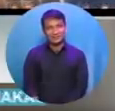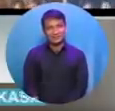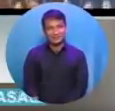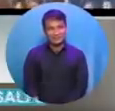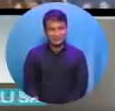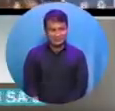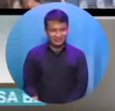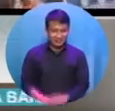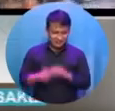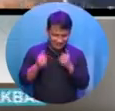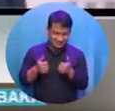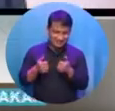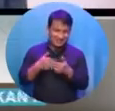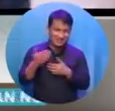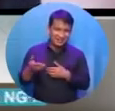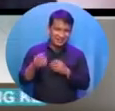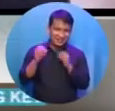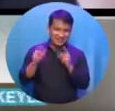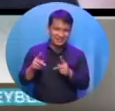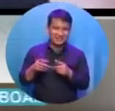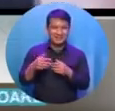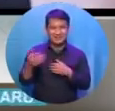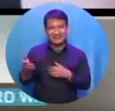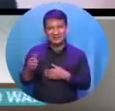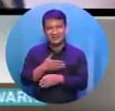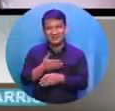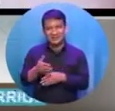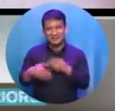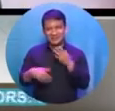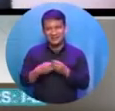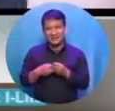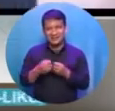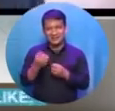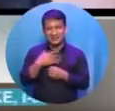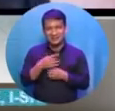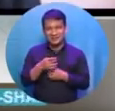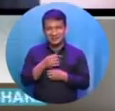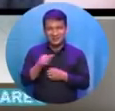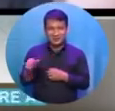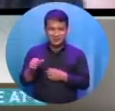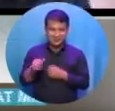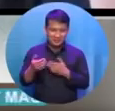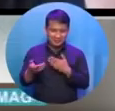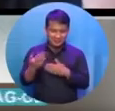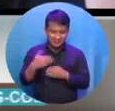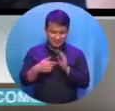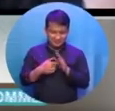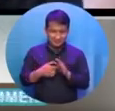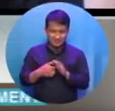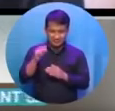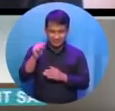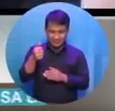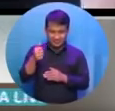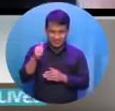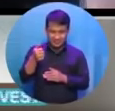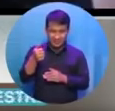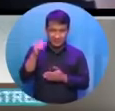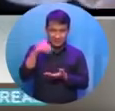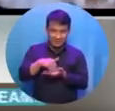Okay. Sige, okay na. Okay na. Anyway, meron kayong